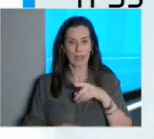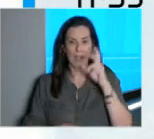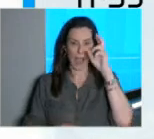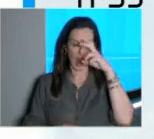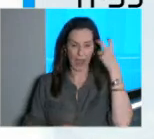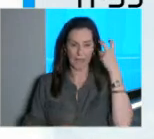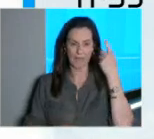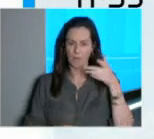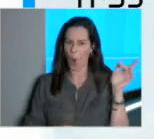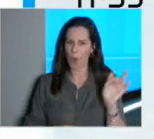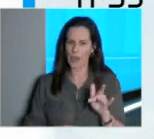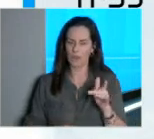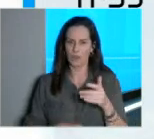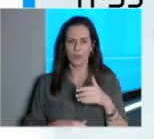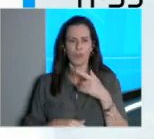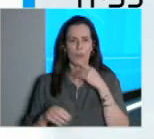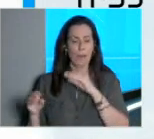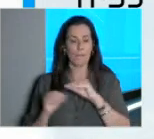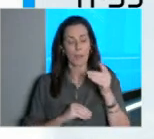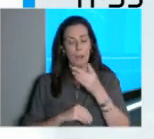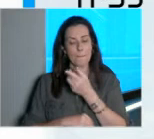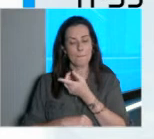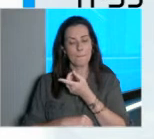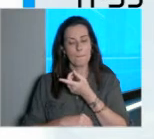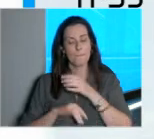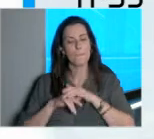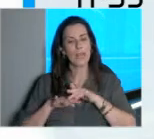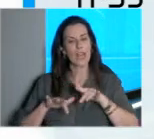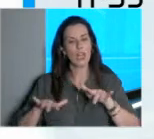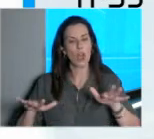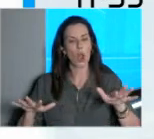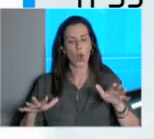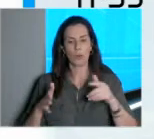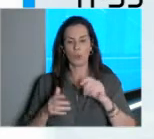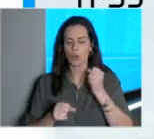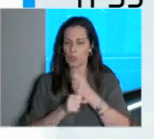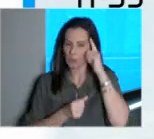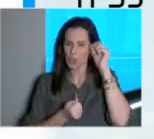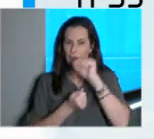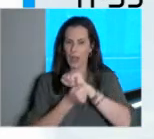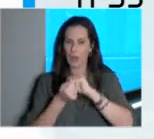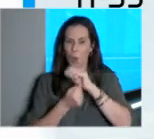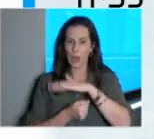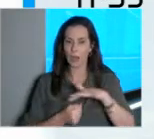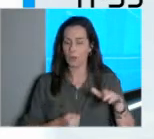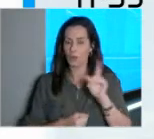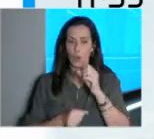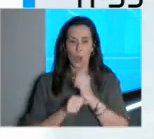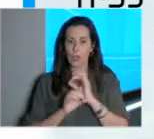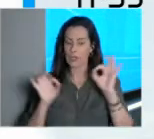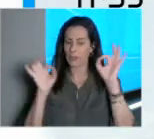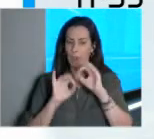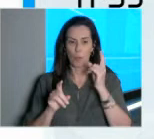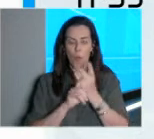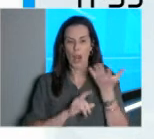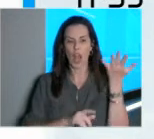הערבים אויב, שמעביר מיליונים לעמותות הדתה שעושות טיפולים, שעושות שטיפת מוח לילדים, שלא עושה דבר מול